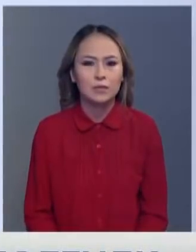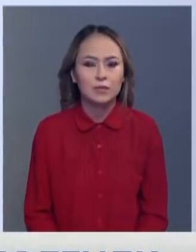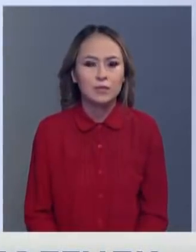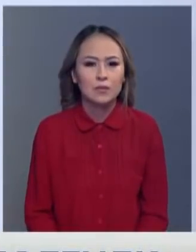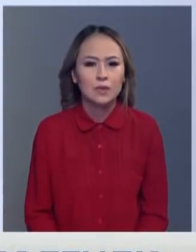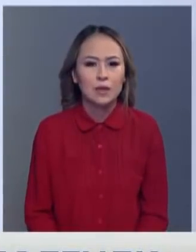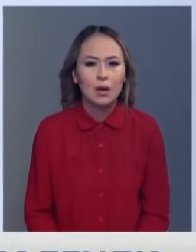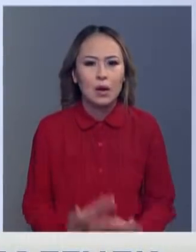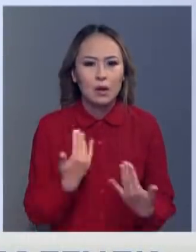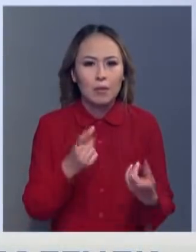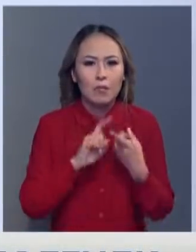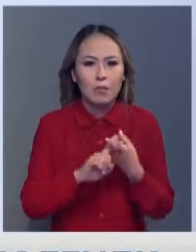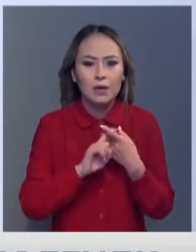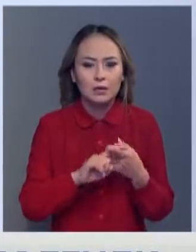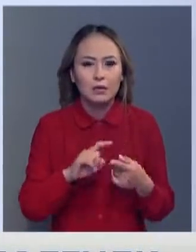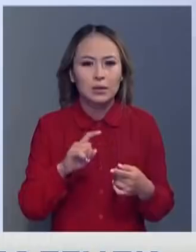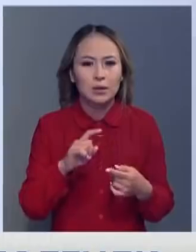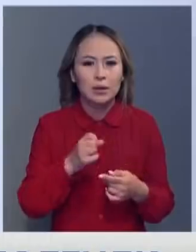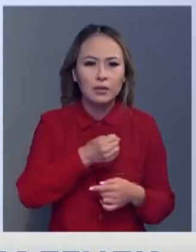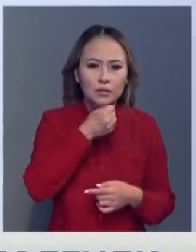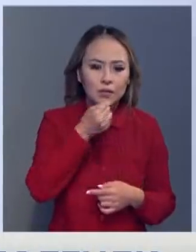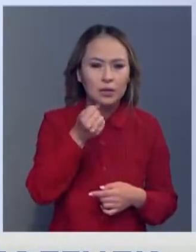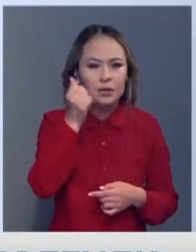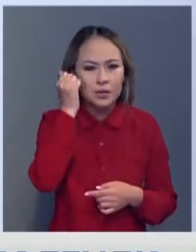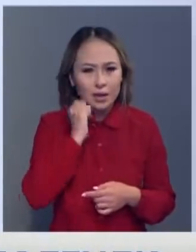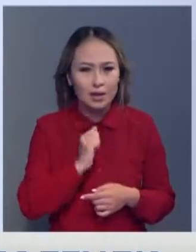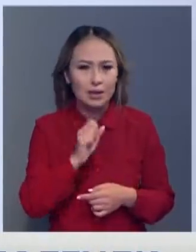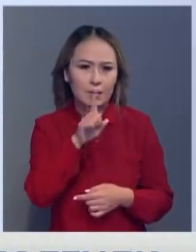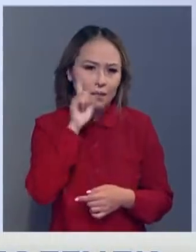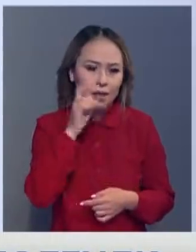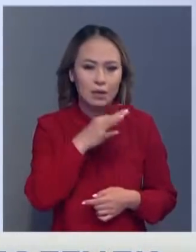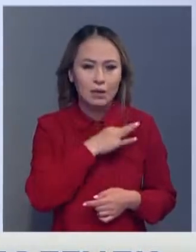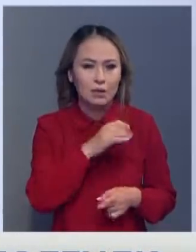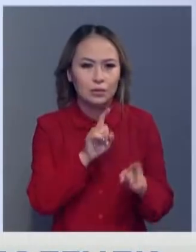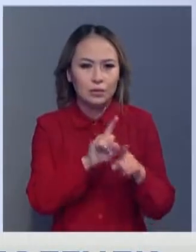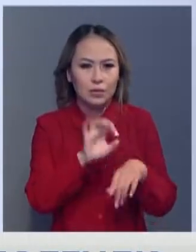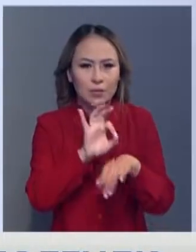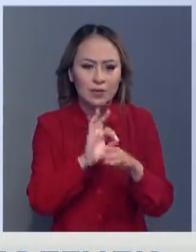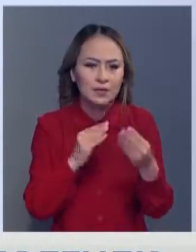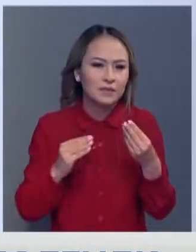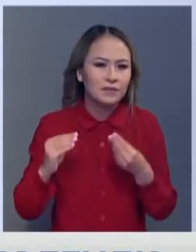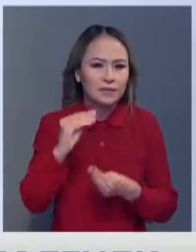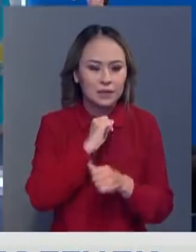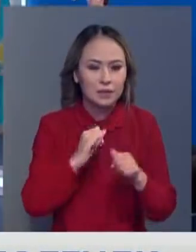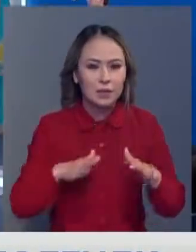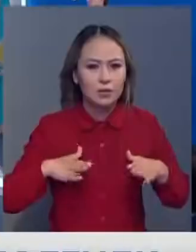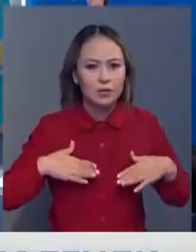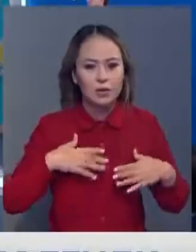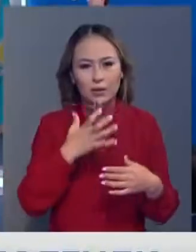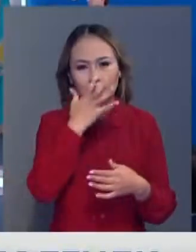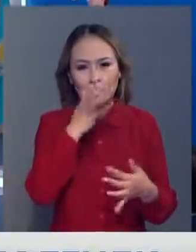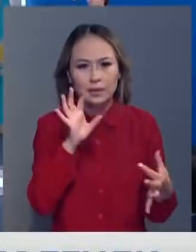Бұл вирус жасталғамайды, жастыда кәрінеде жалмап жатыр. Бүгін ғана ауыр қалде жатқан әрпесімізді өкпені жасанды, желдеді